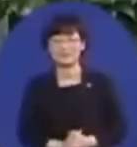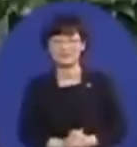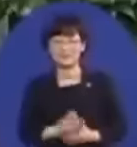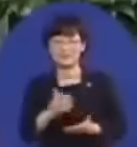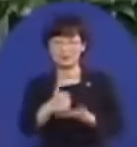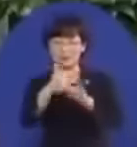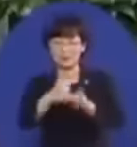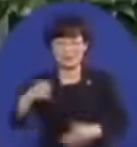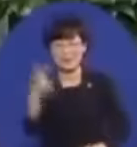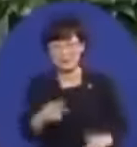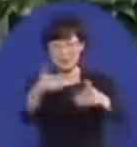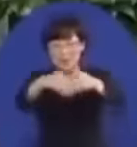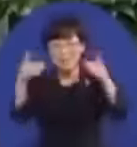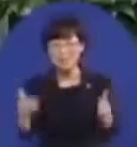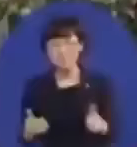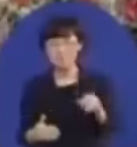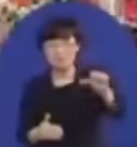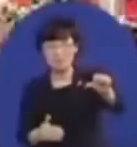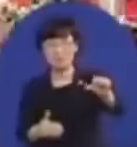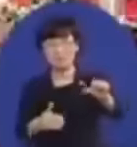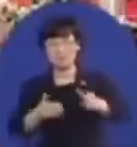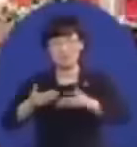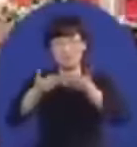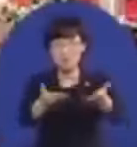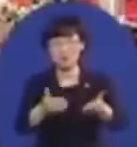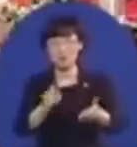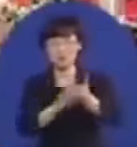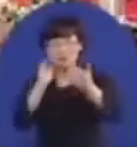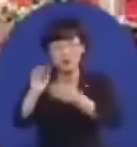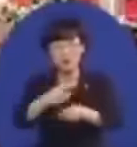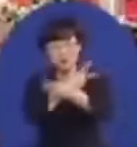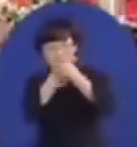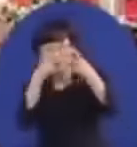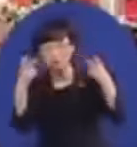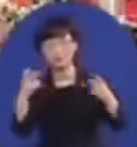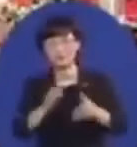주님께 빵을 5개를 드렸습니다. 그리고 잠을 자는데